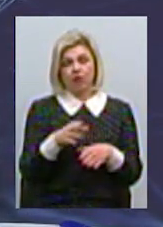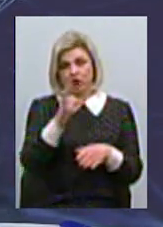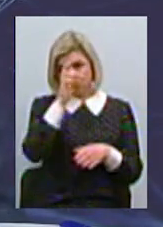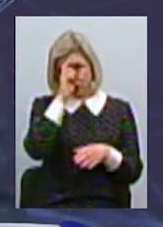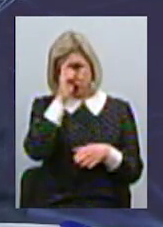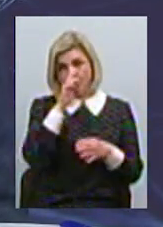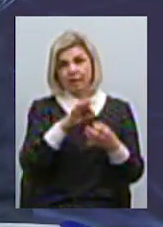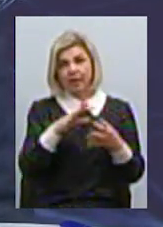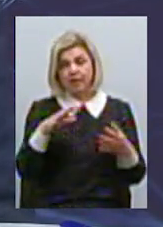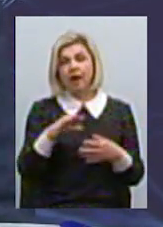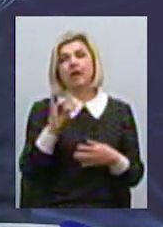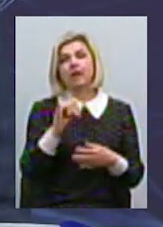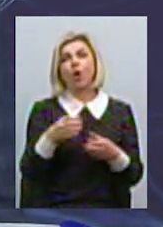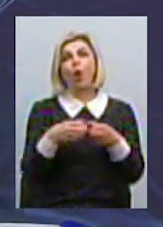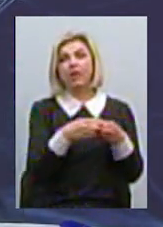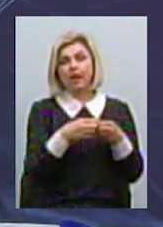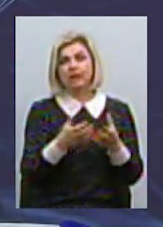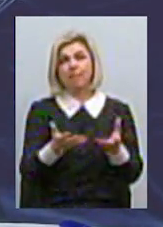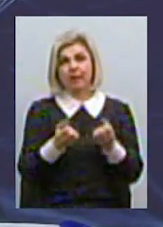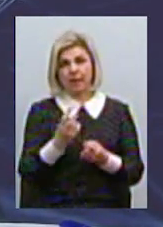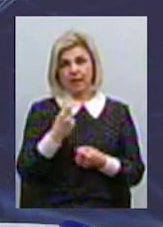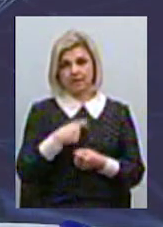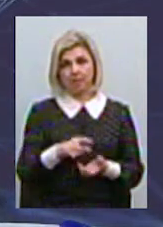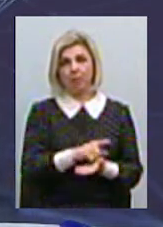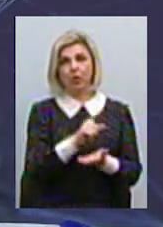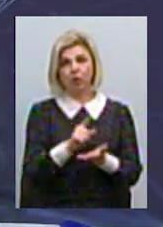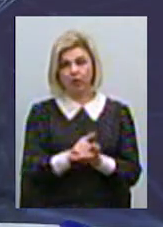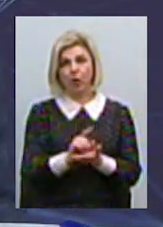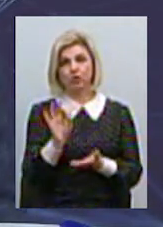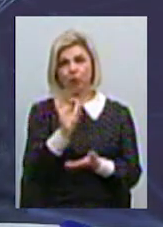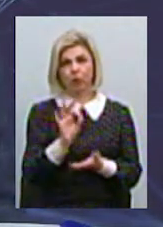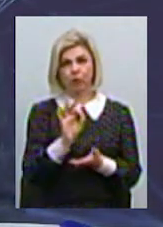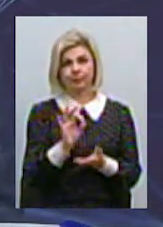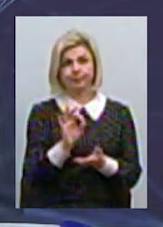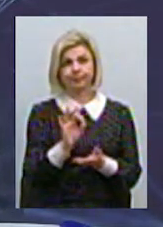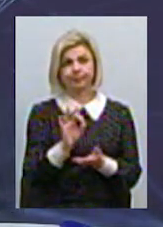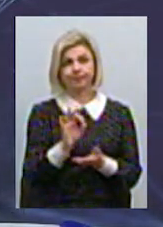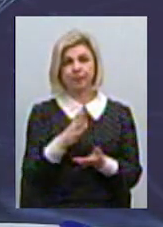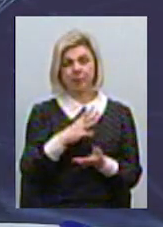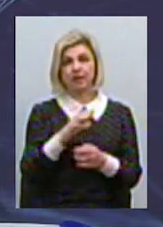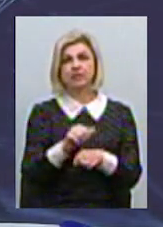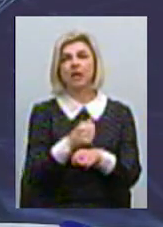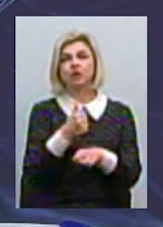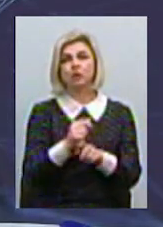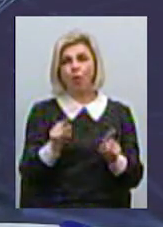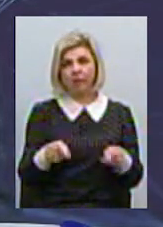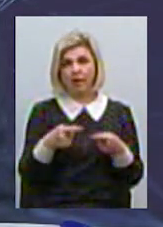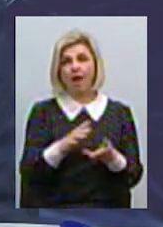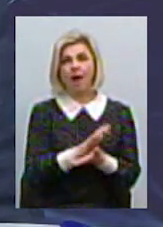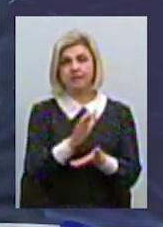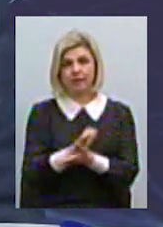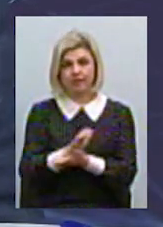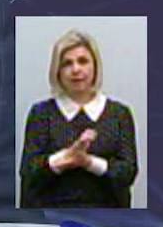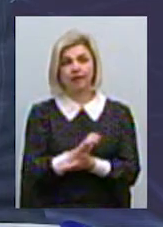роздержавлення, колективи прийняли на себе повноваження щодо бути засновниками газет,